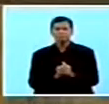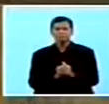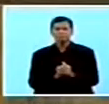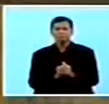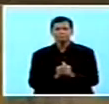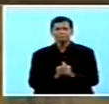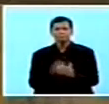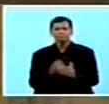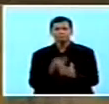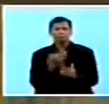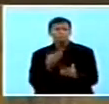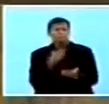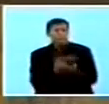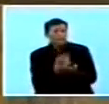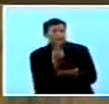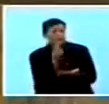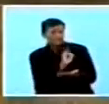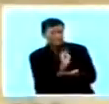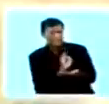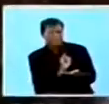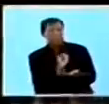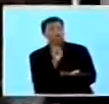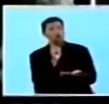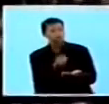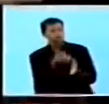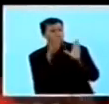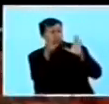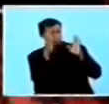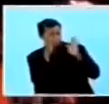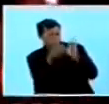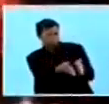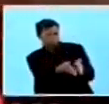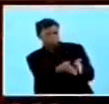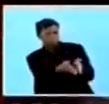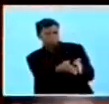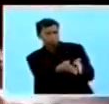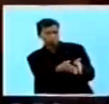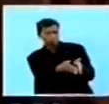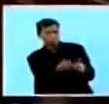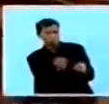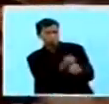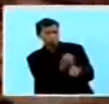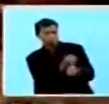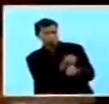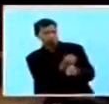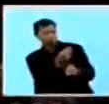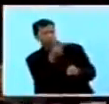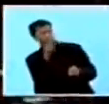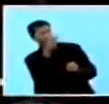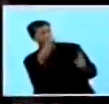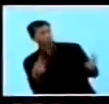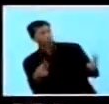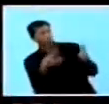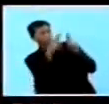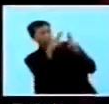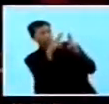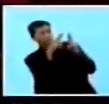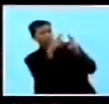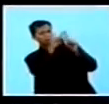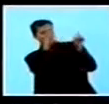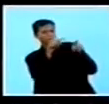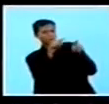izin lokasi juga yang ketat, dan perhatikan juga semuanya. Penataan dan pengawasan terhadap keberadaan tower dan papan reklame